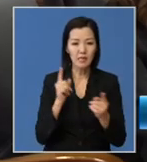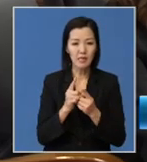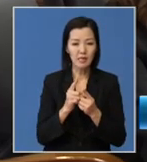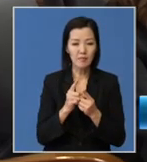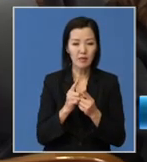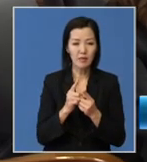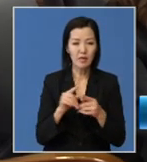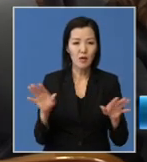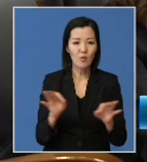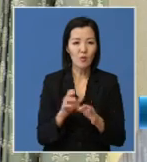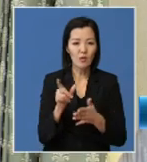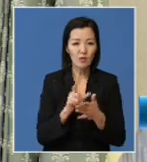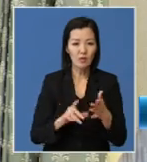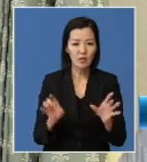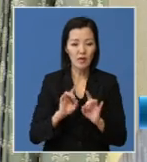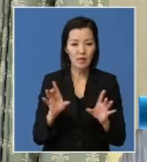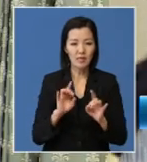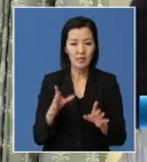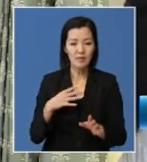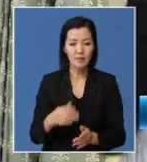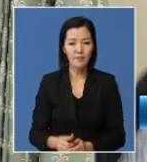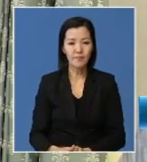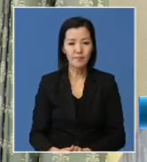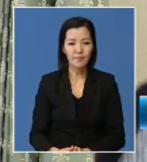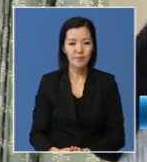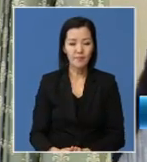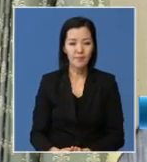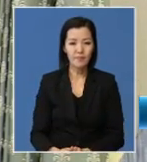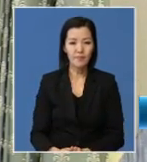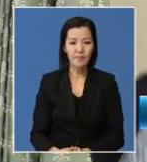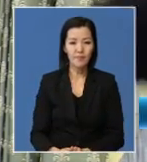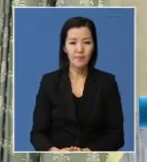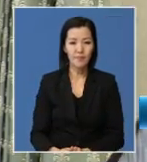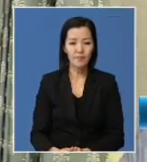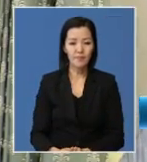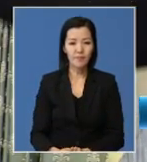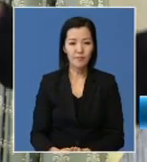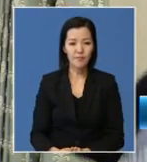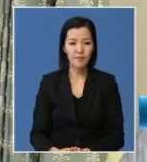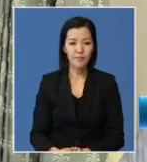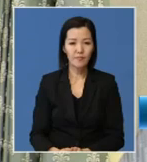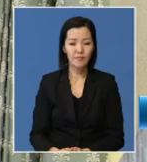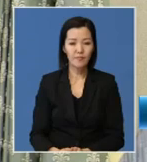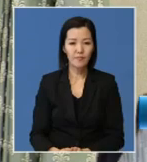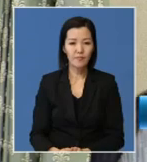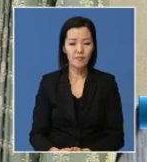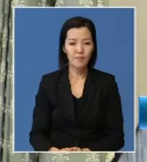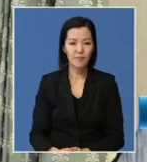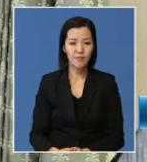айтылды, өлең де оқылды. Ерлік пенен намыс сотын ояттық, әлем жүзін